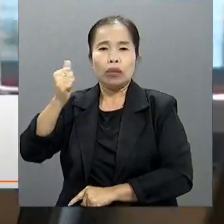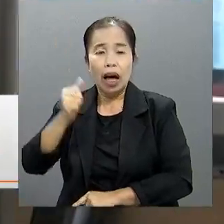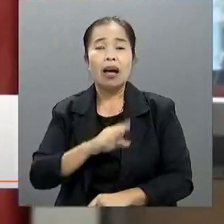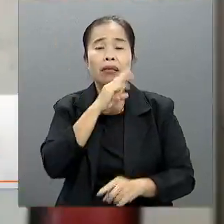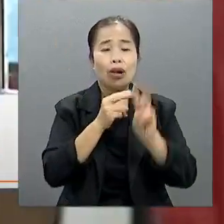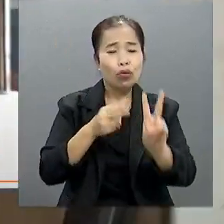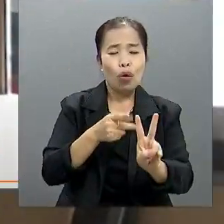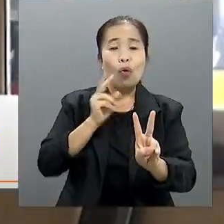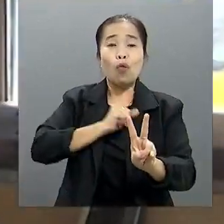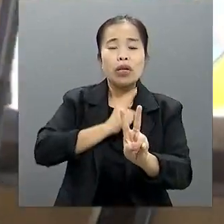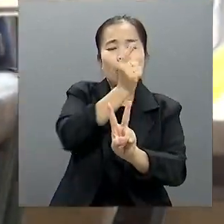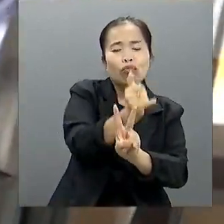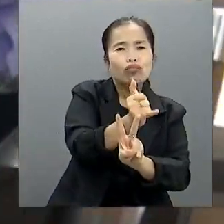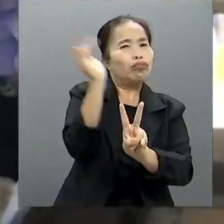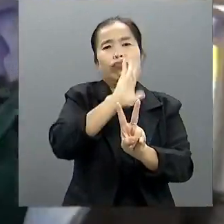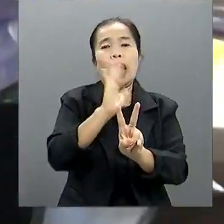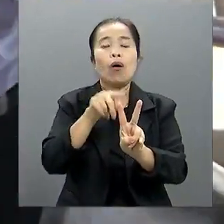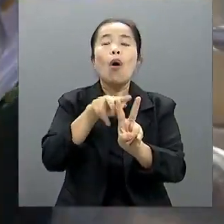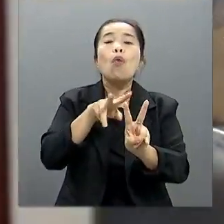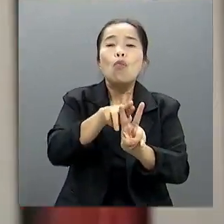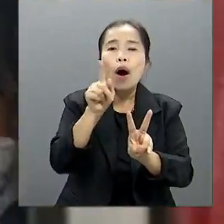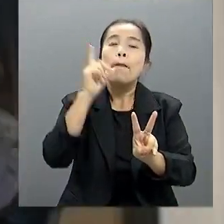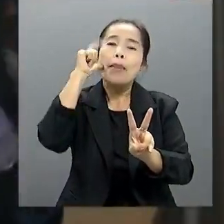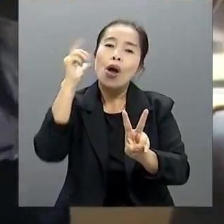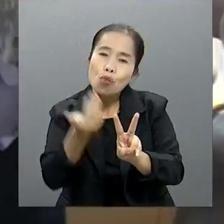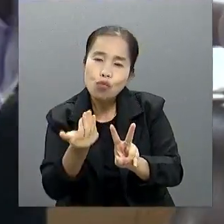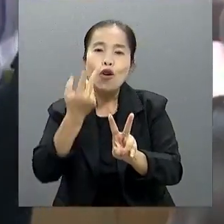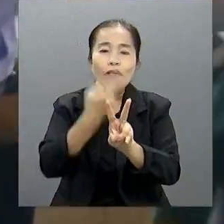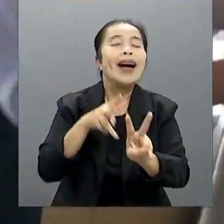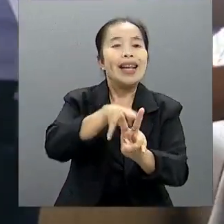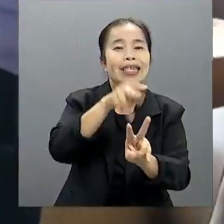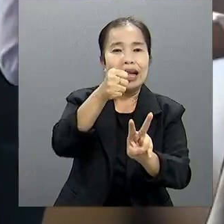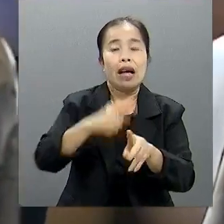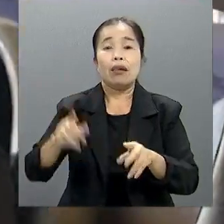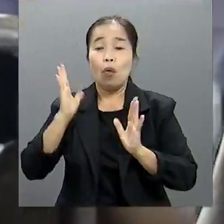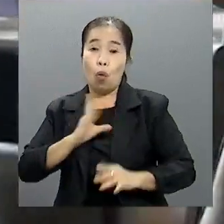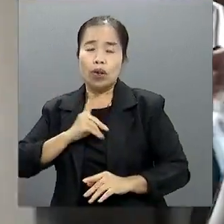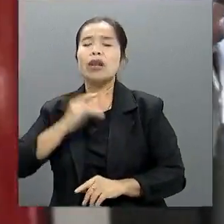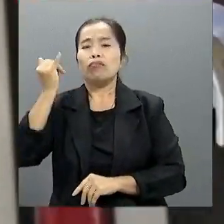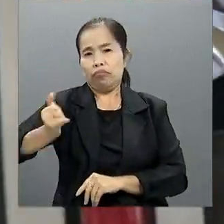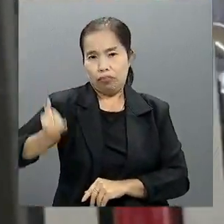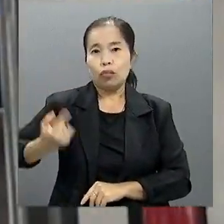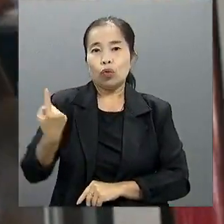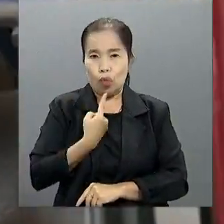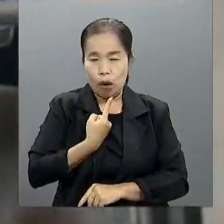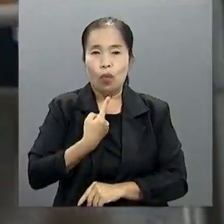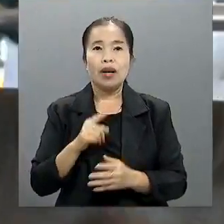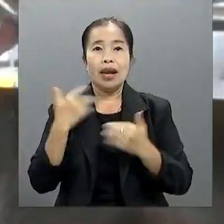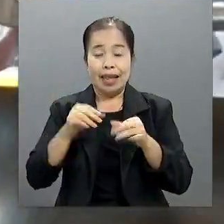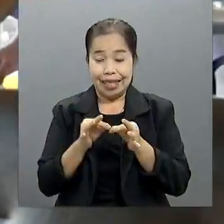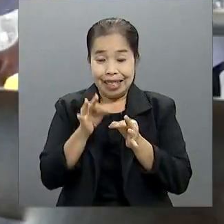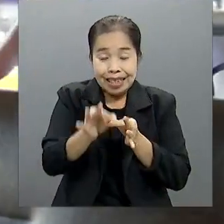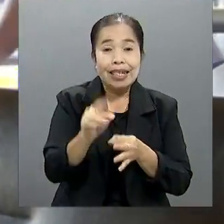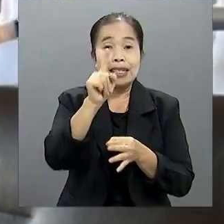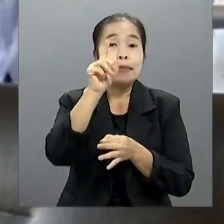สำหรบการเว้นระยะห่างบนรถ คณพชมกำหนดจุดนั่งและจุดยืนให้มีระยะห่างกัน 1 เมตรและกำหนดให้ยึน